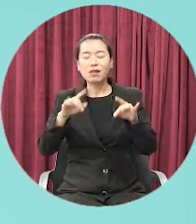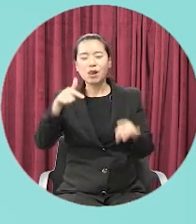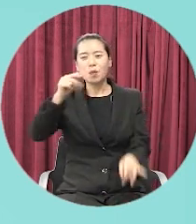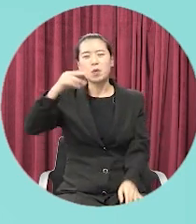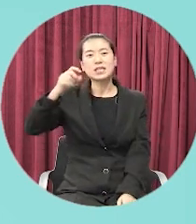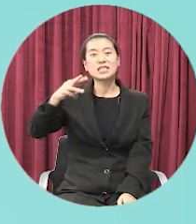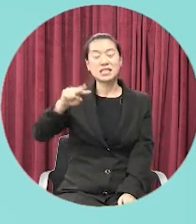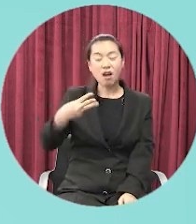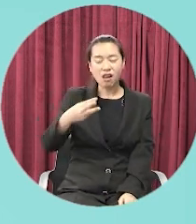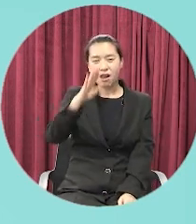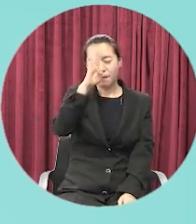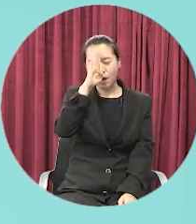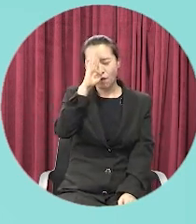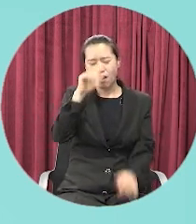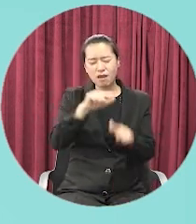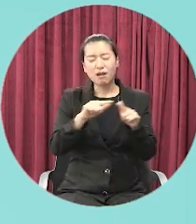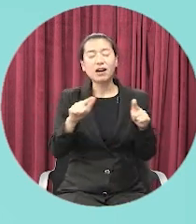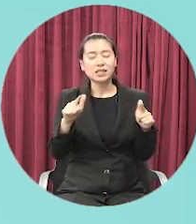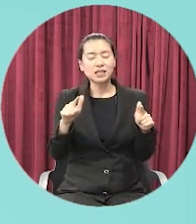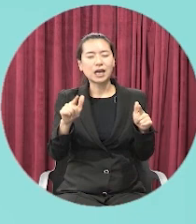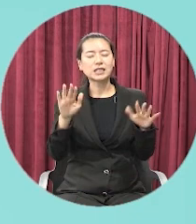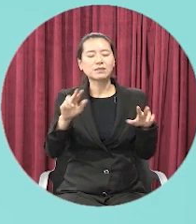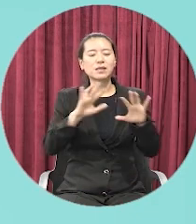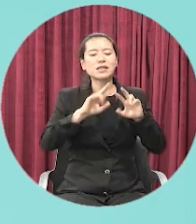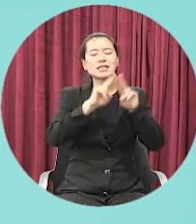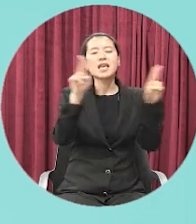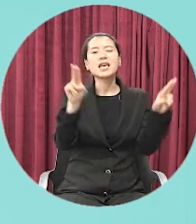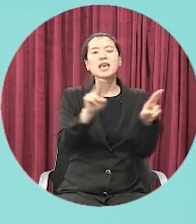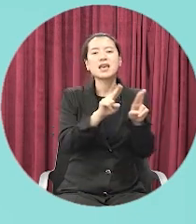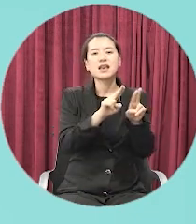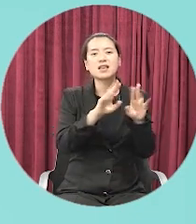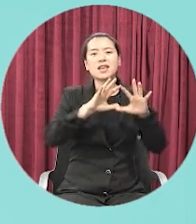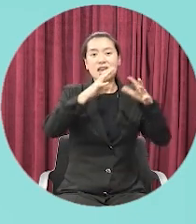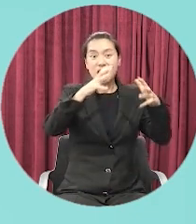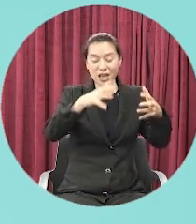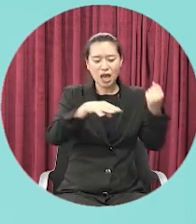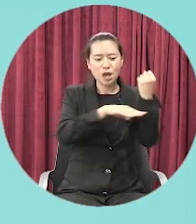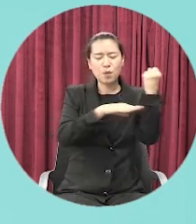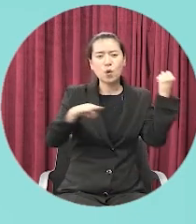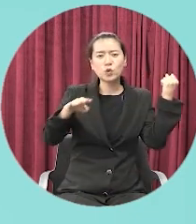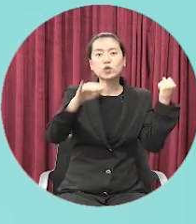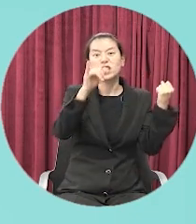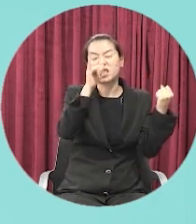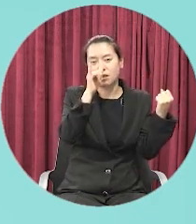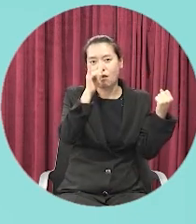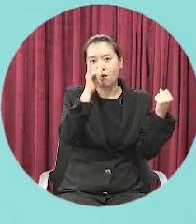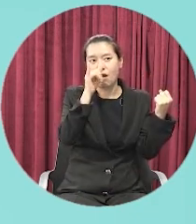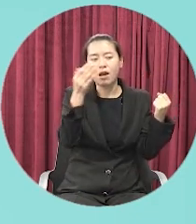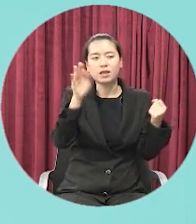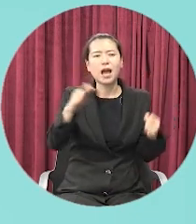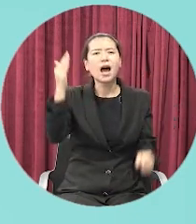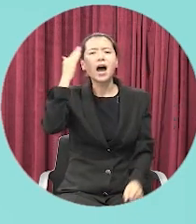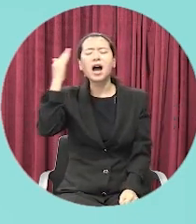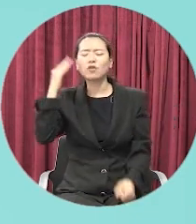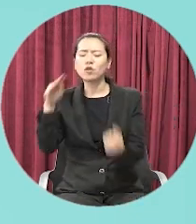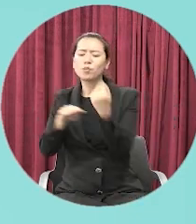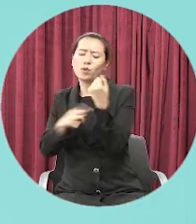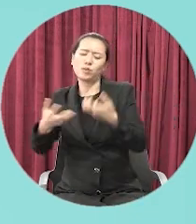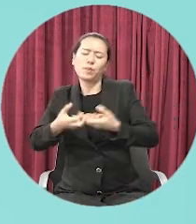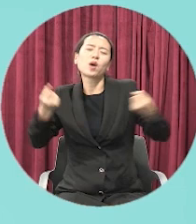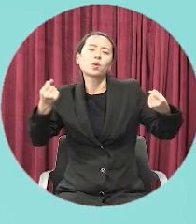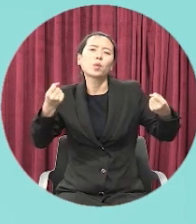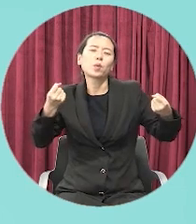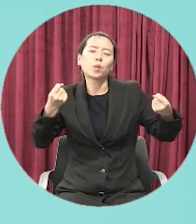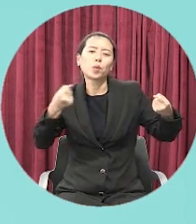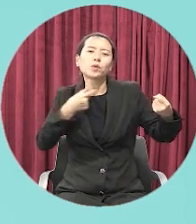임계치 이런것들이 전세 적인 표식 세계적인 표지 겠지만 bmi 도 그렇고 우리 나이프 줄 따로 가져 라고 하고